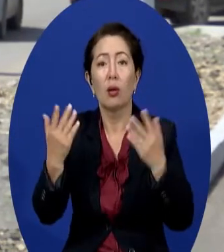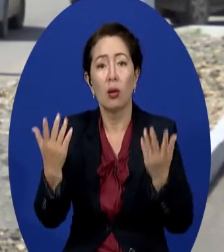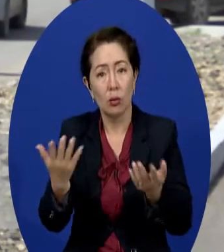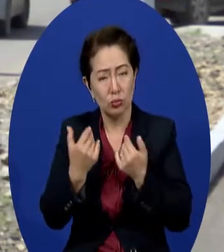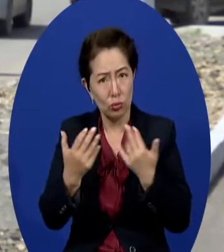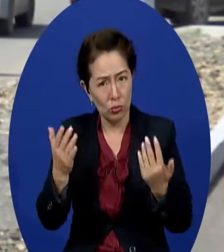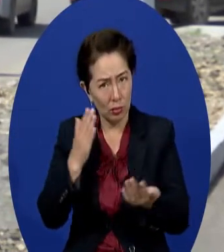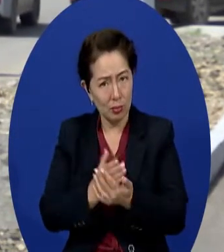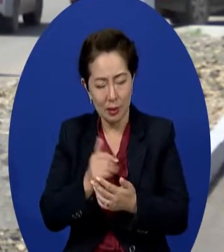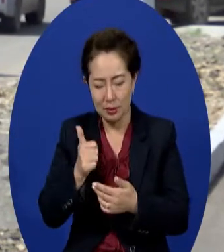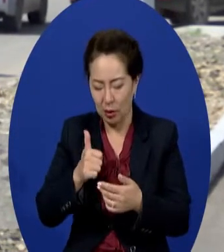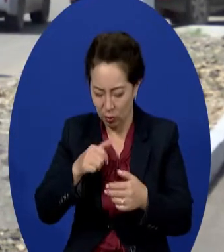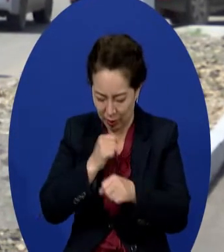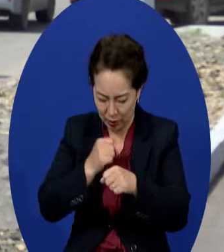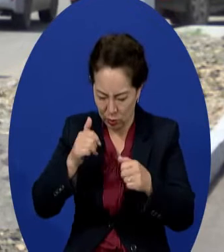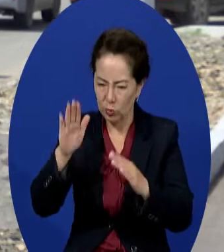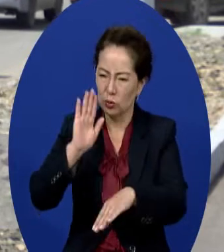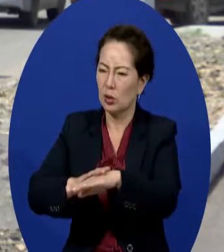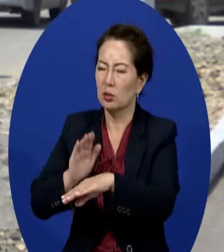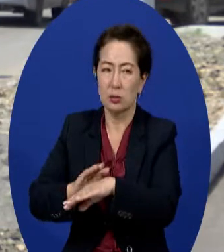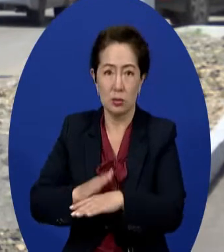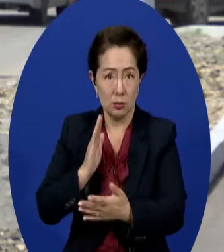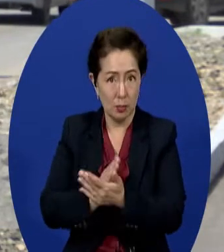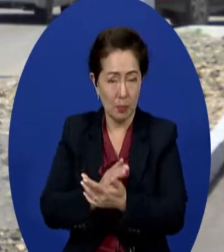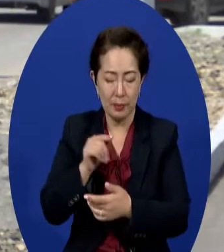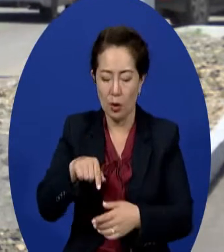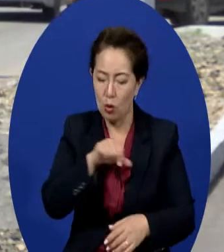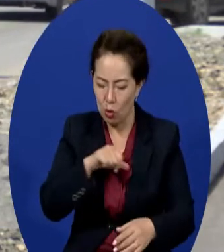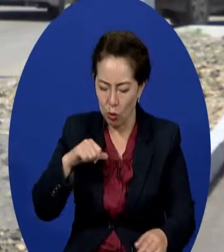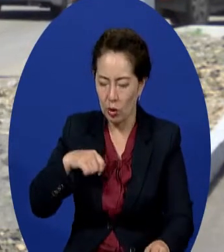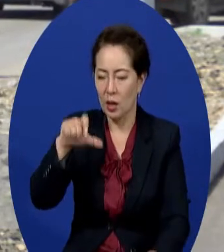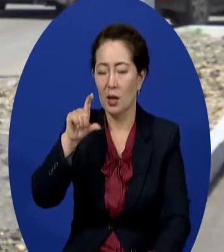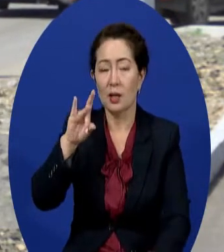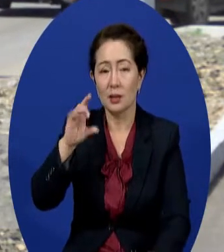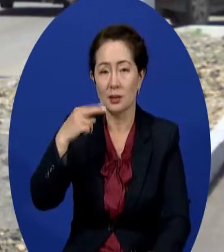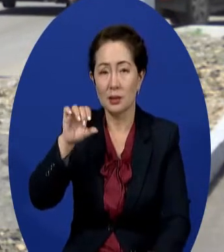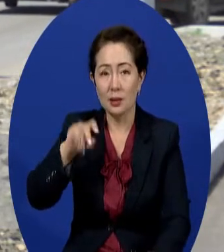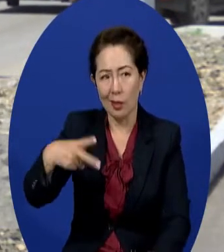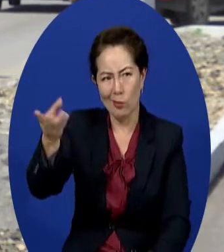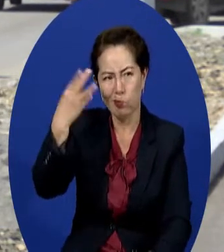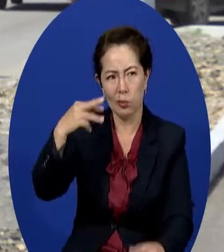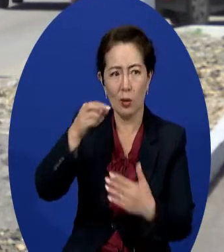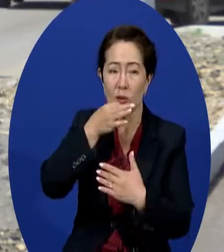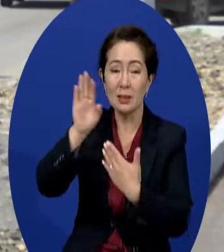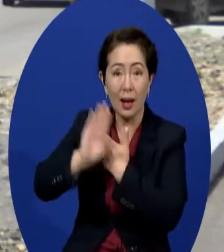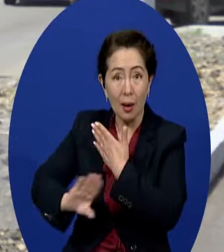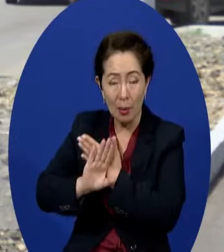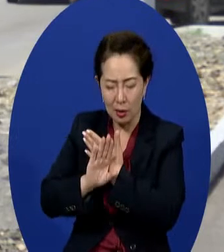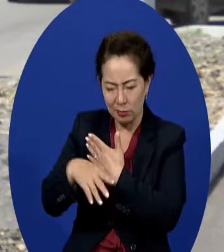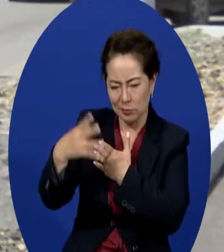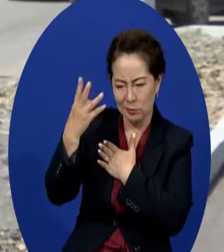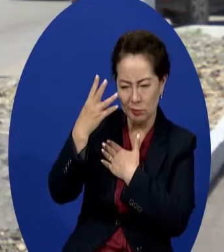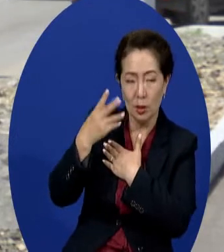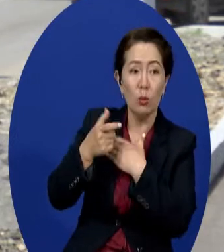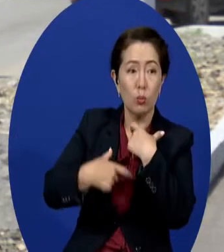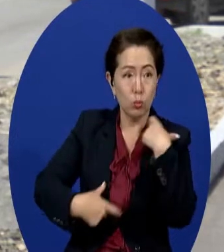блэдгүй явж байгаа. Энийг бас албаач нар болдгсан зогсоож байгаа. Тэгэхээр эрсдлээс таныг урсан сэргийлэхэд бол хамгаалах бүс бол зайлшгүй шаардлагатай юм а.